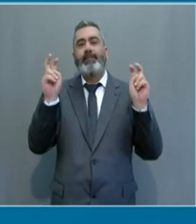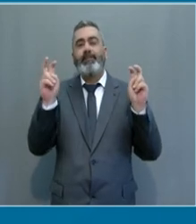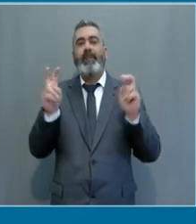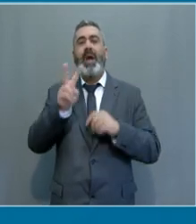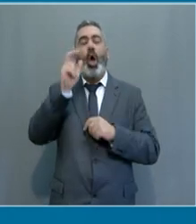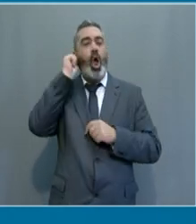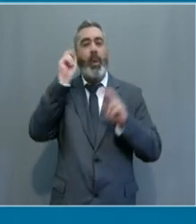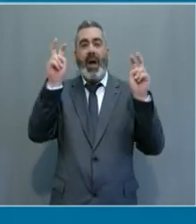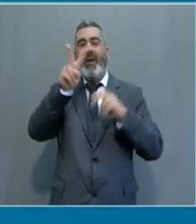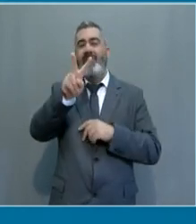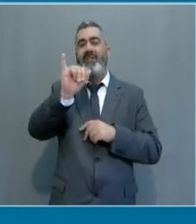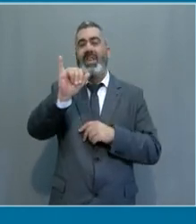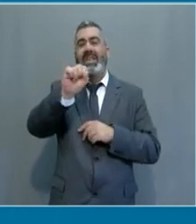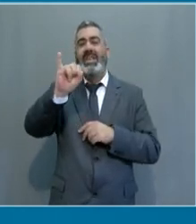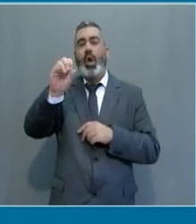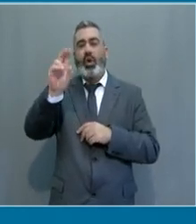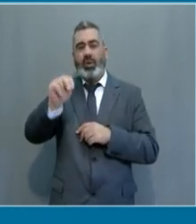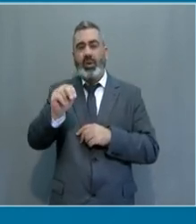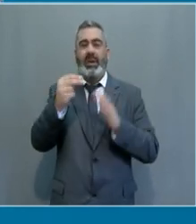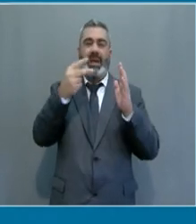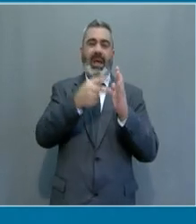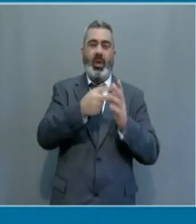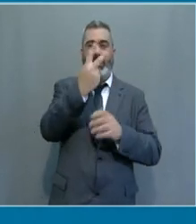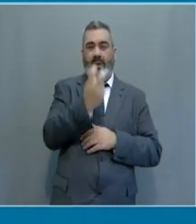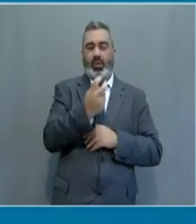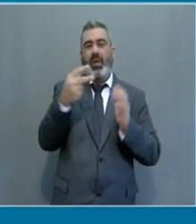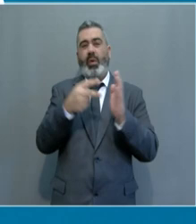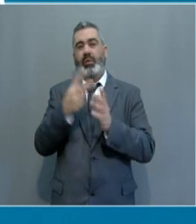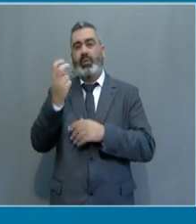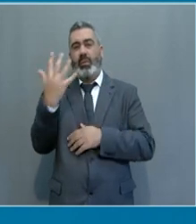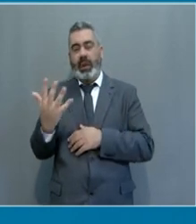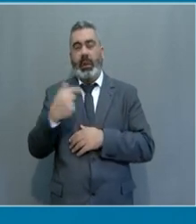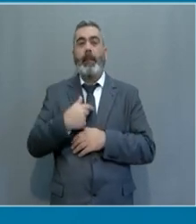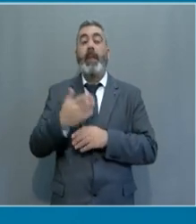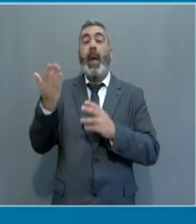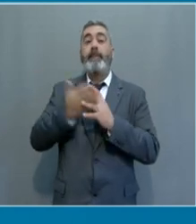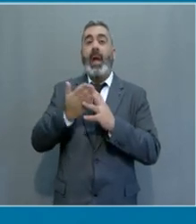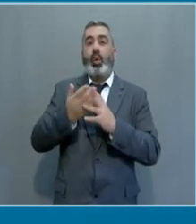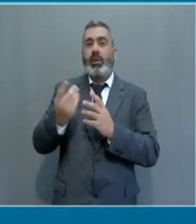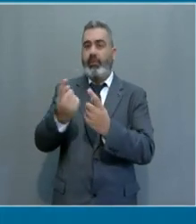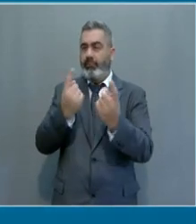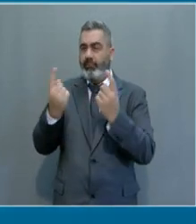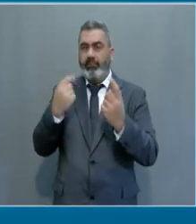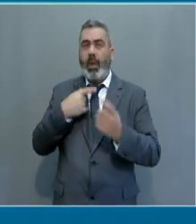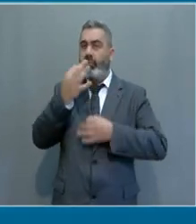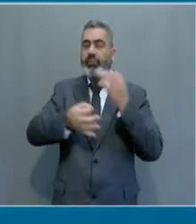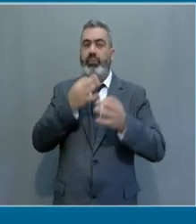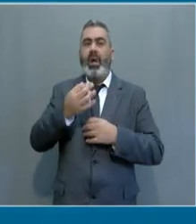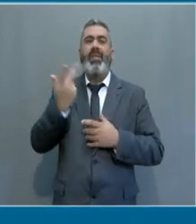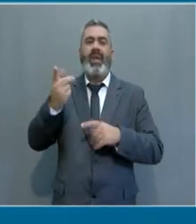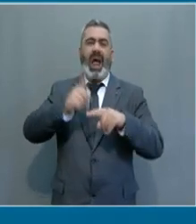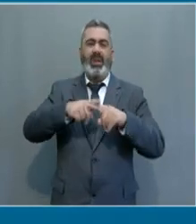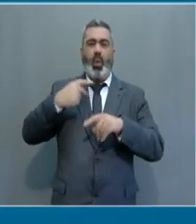Vision 2025 και το παρουσιάσαμε στους μετόχους μας. Η βασική μέτοχη της εταιρείας είναι το ελληνικό δημόσιο με